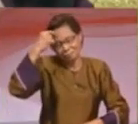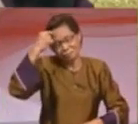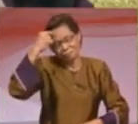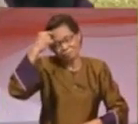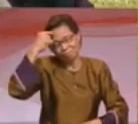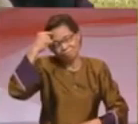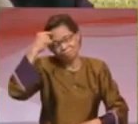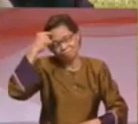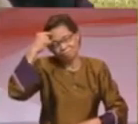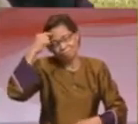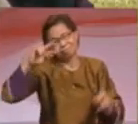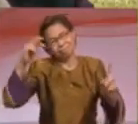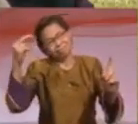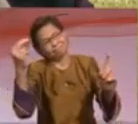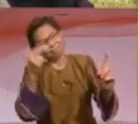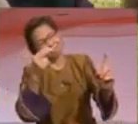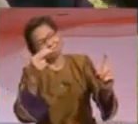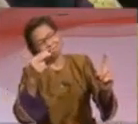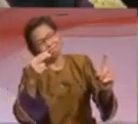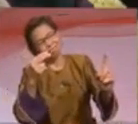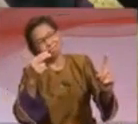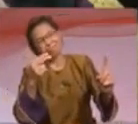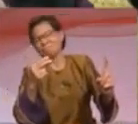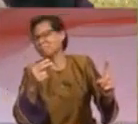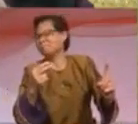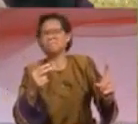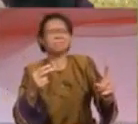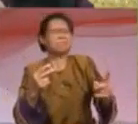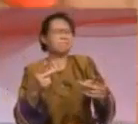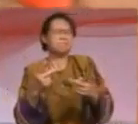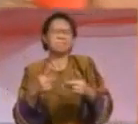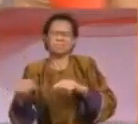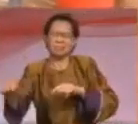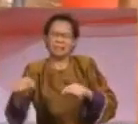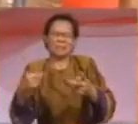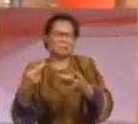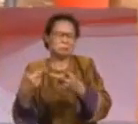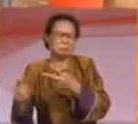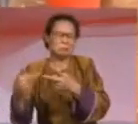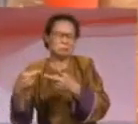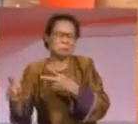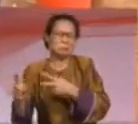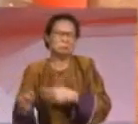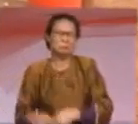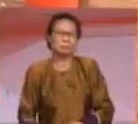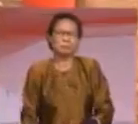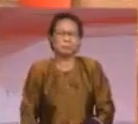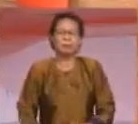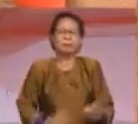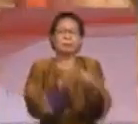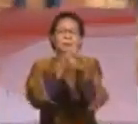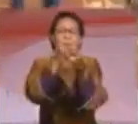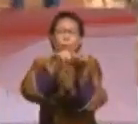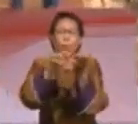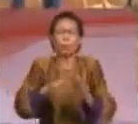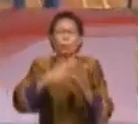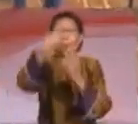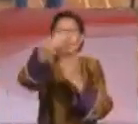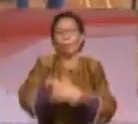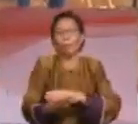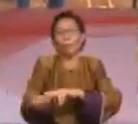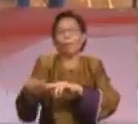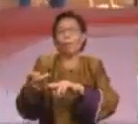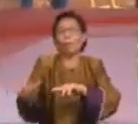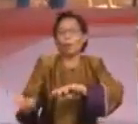sesuatu tindakan yang tidak sesuai Tapi beliau ditemui media pada program